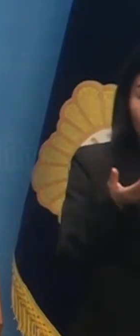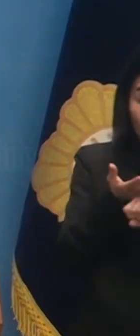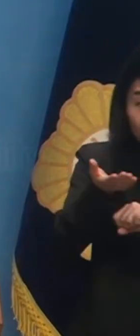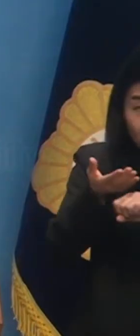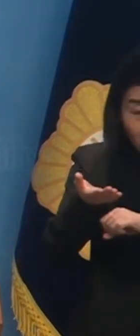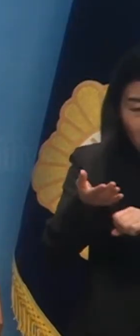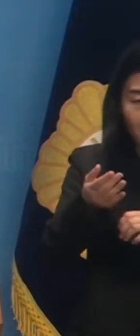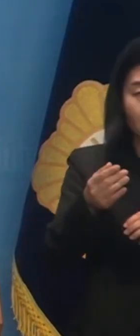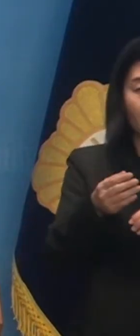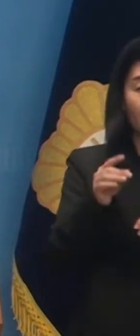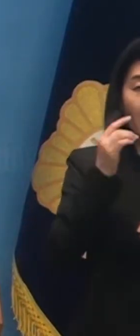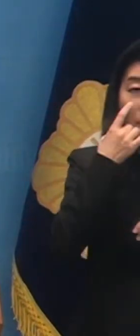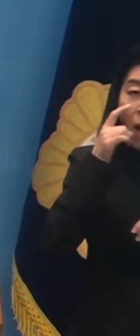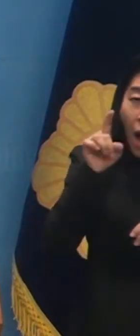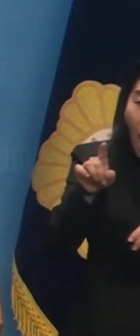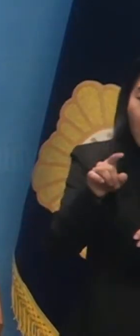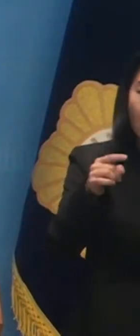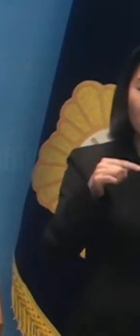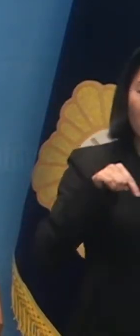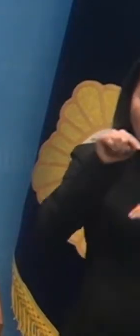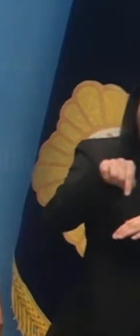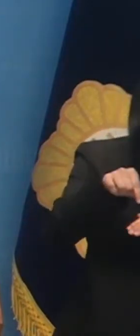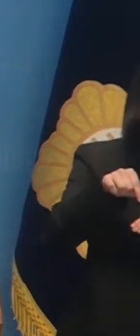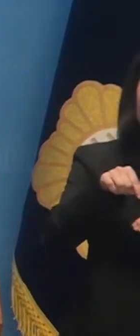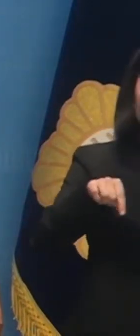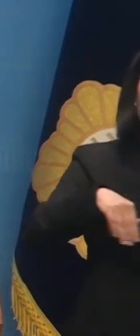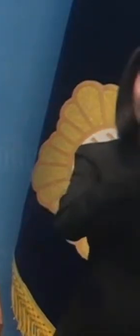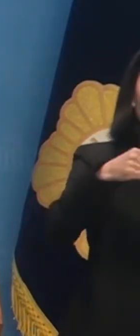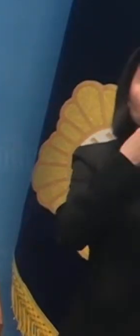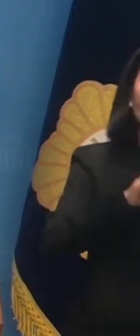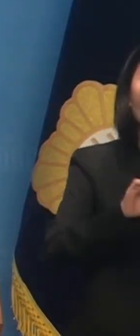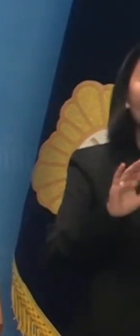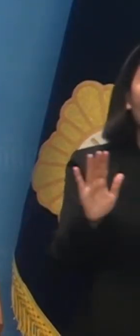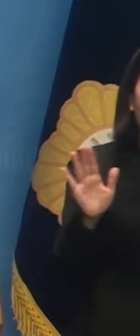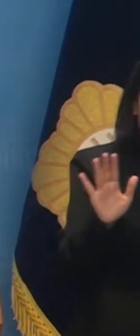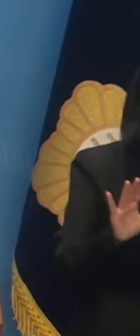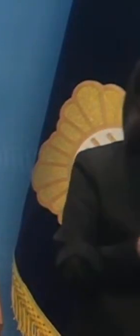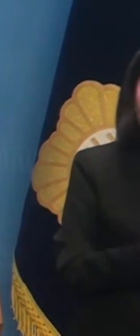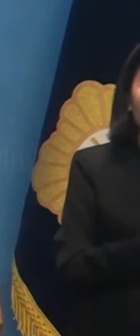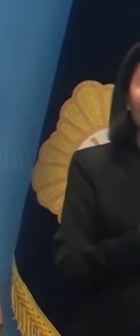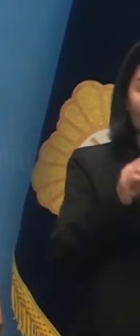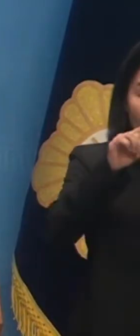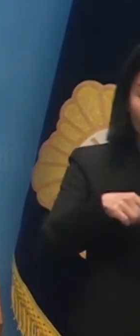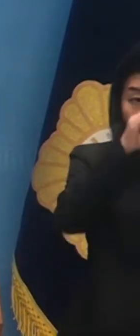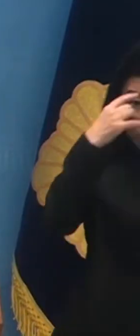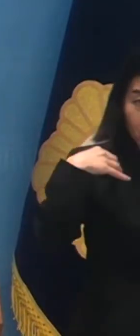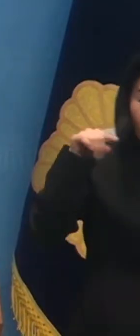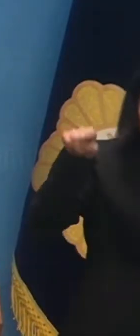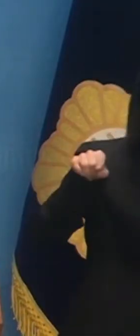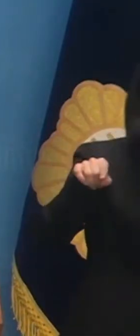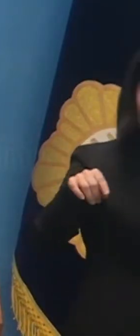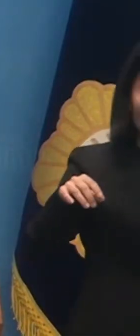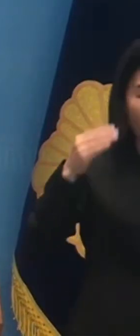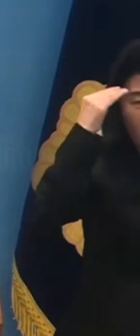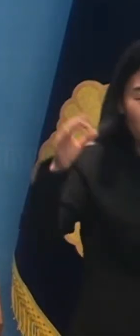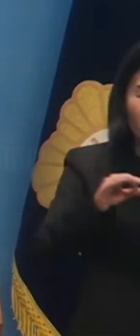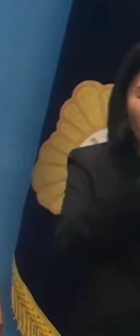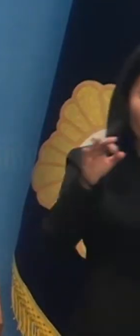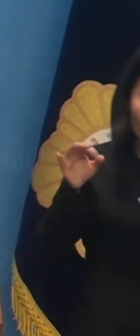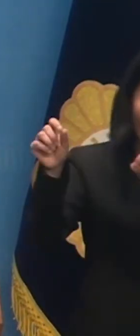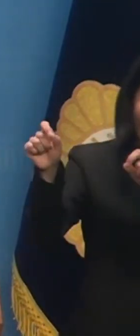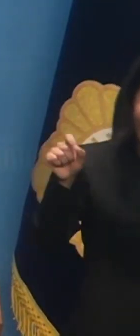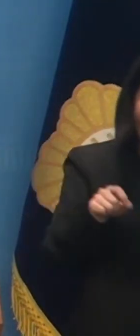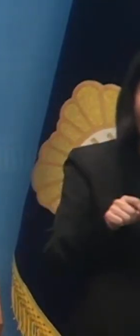악재까지 겹쳐있는 상황입니다. 윤석열 정부가 우리 경제에 남긴 이 악순환의 저주를